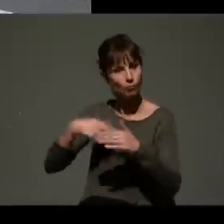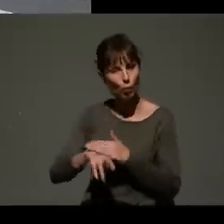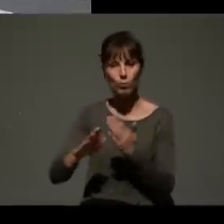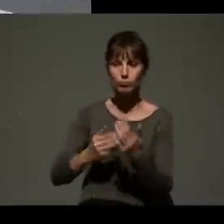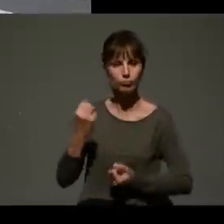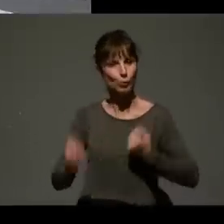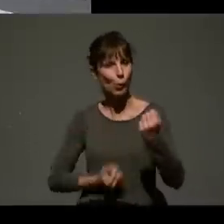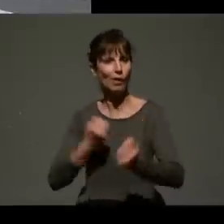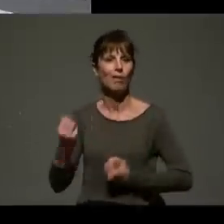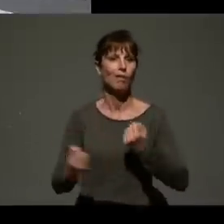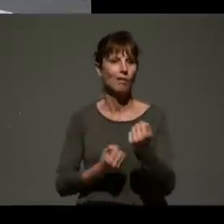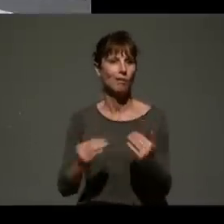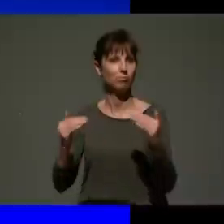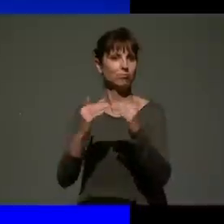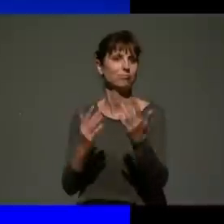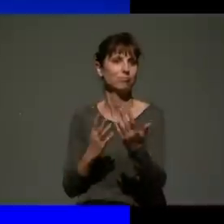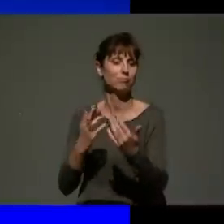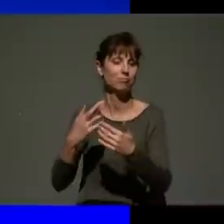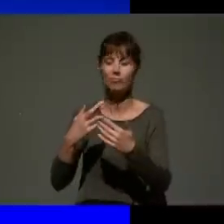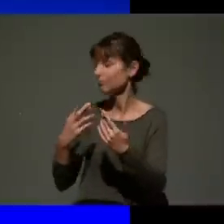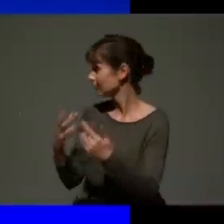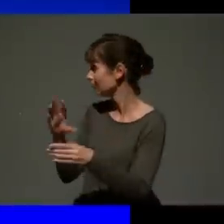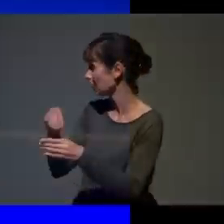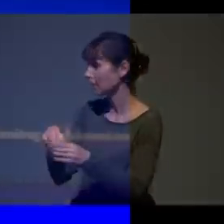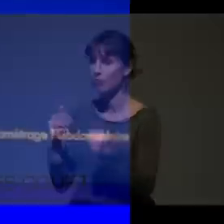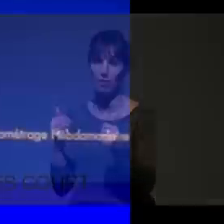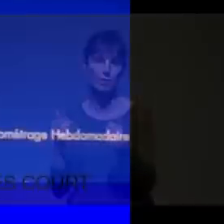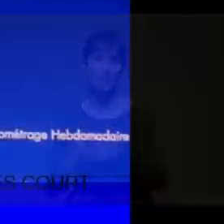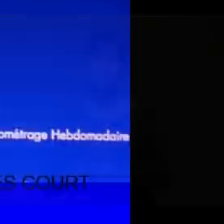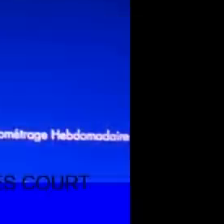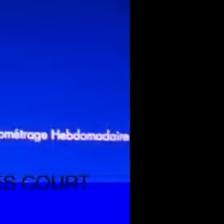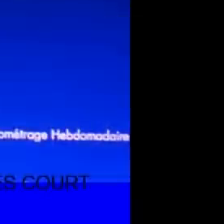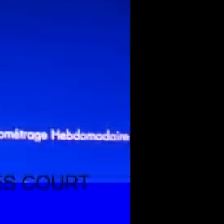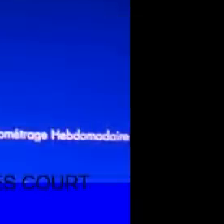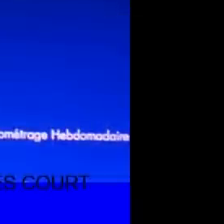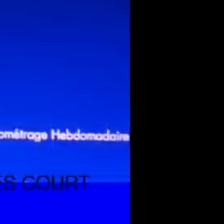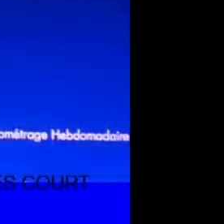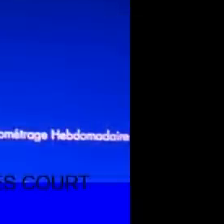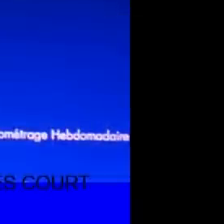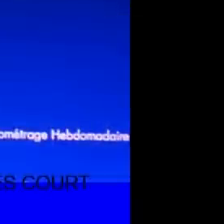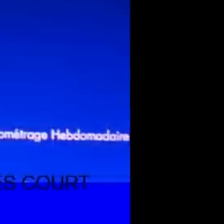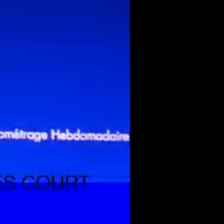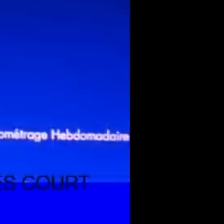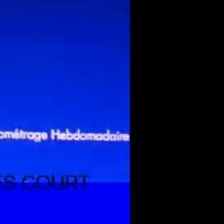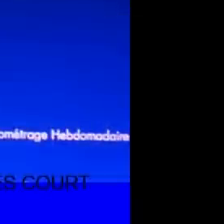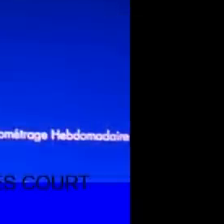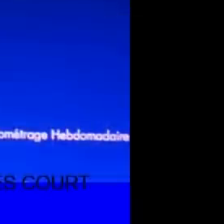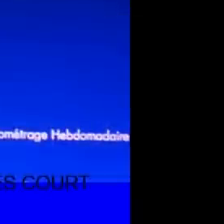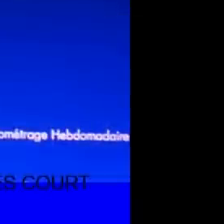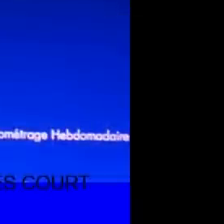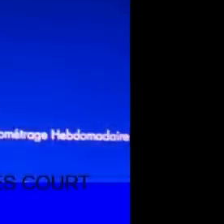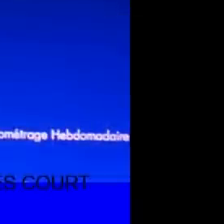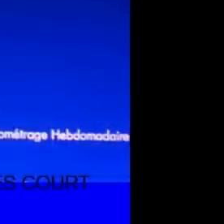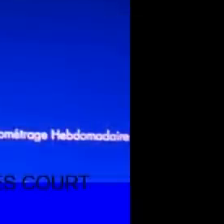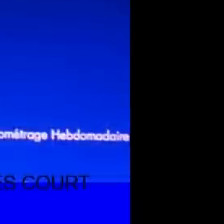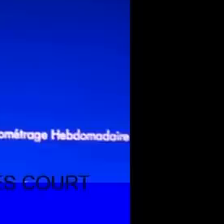peut participer grâce à un équipement. Et ça, c'est très bien. Ça, c'est un travail qu'on a fait sur Touraine-Cours, il y a quelques années, et qui a été